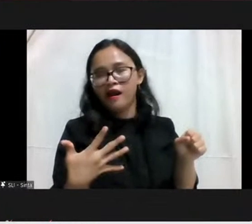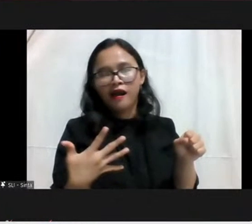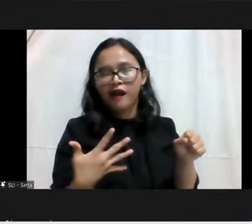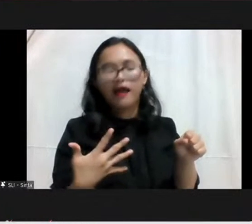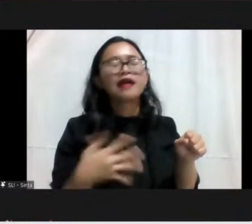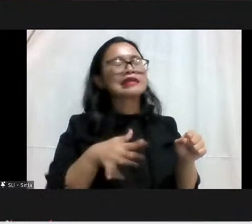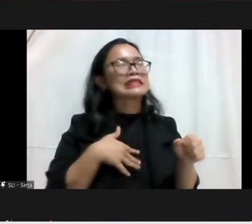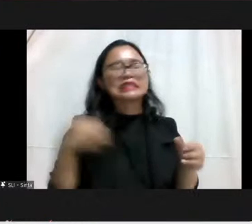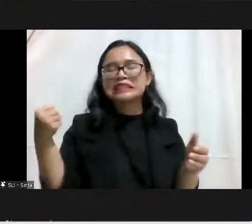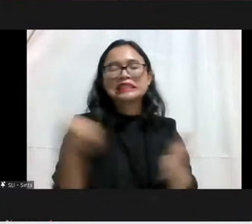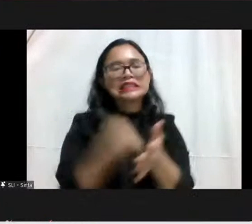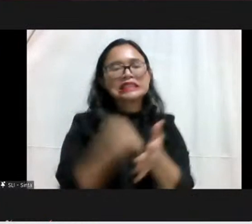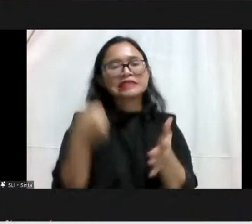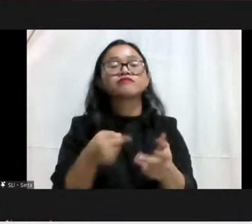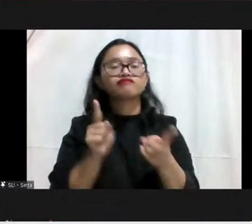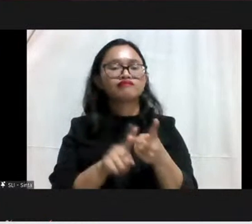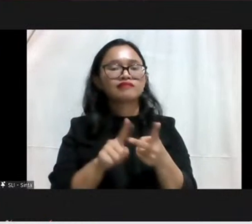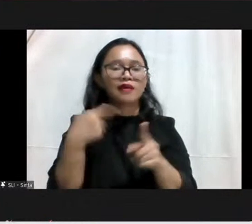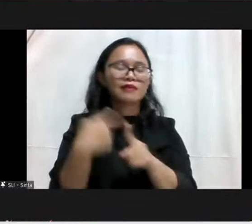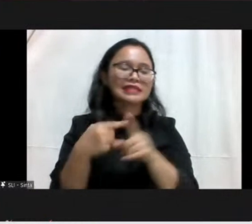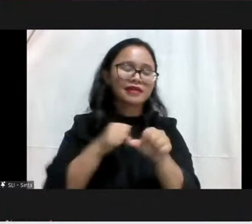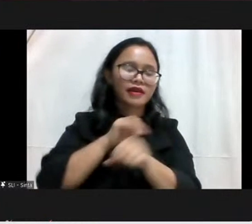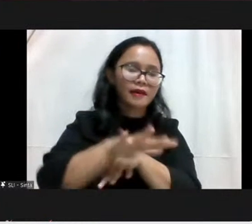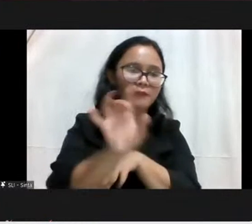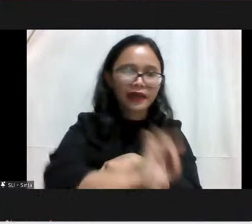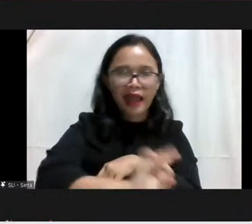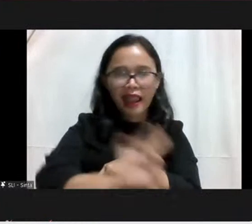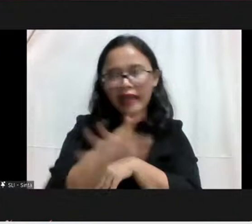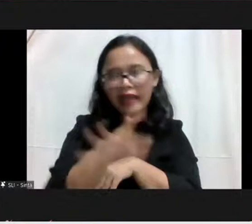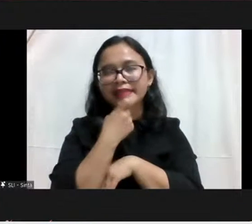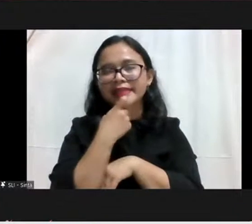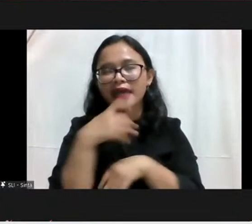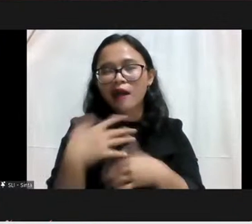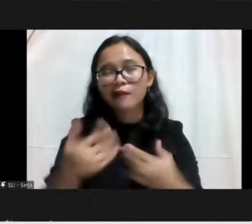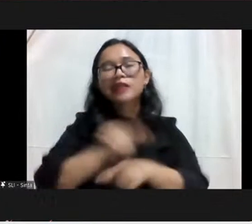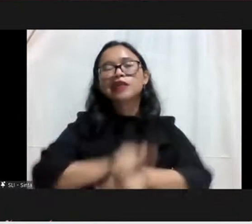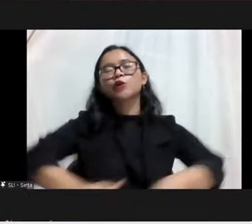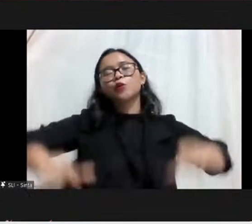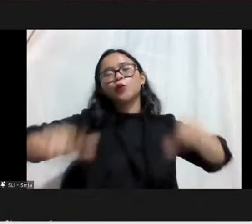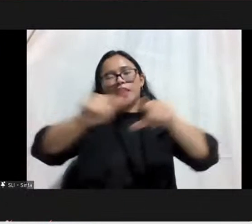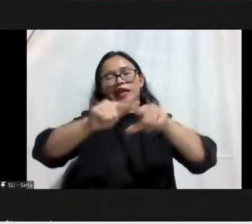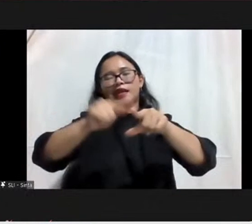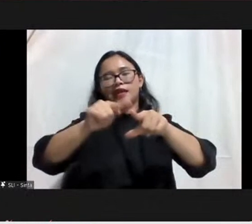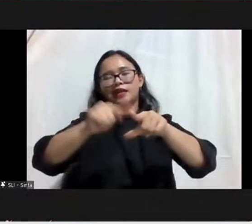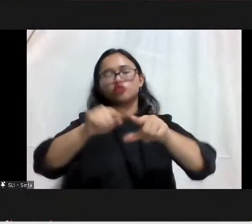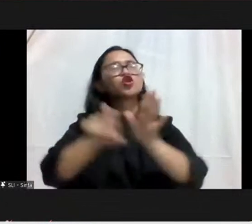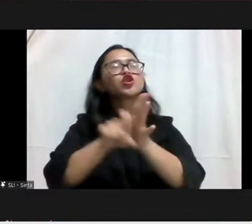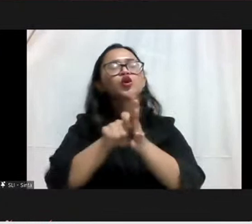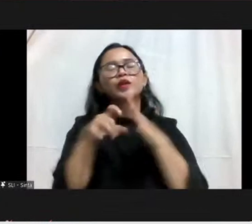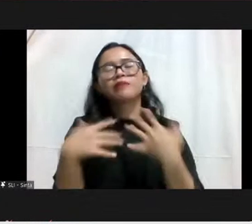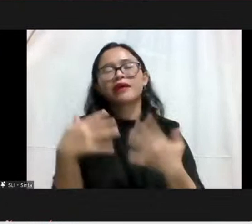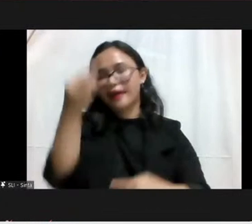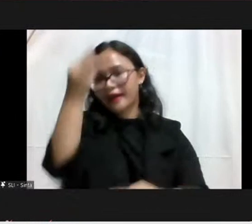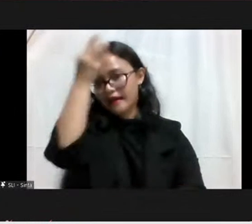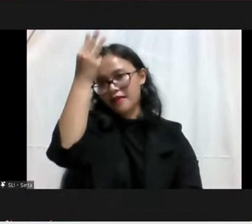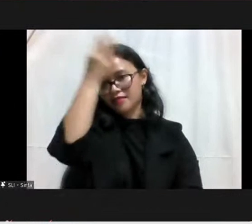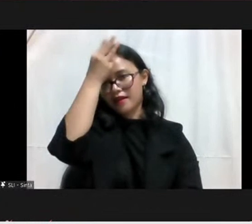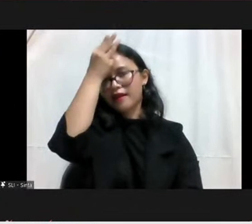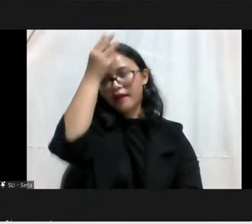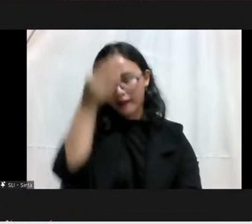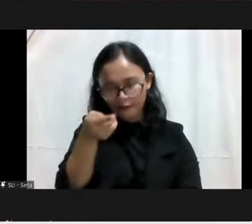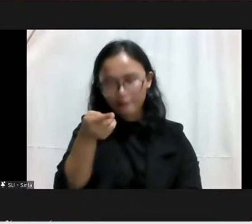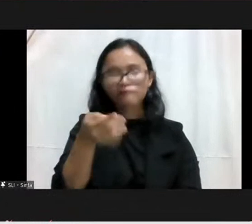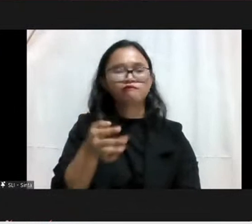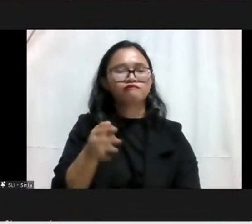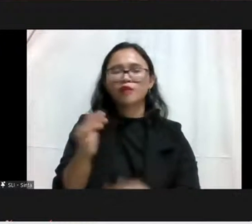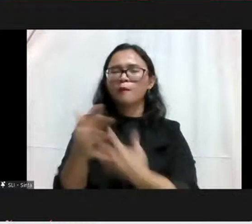ya tadi dampak ee e berkaitan dengan lingkungan terutama yang di Kalimantan Nah ini kan tidak ada konsultasi publik